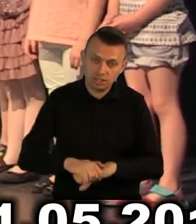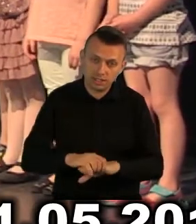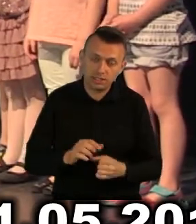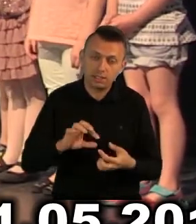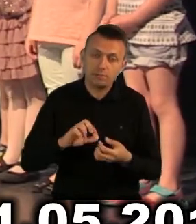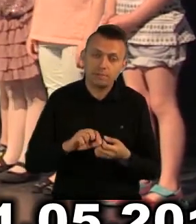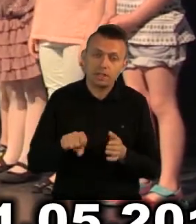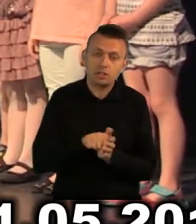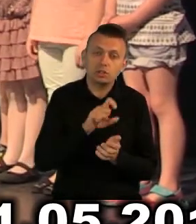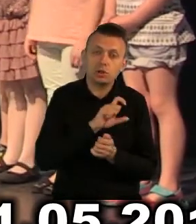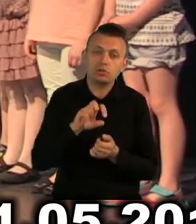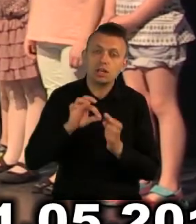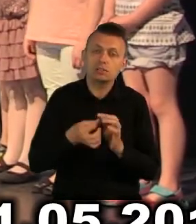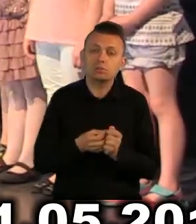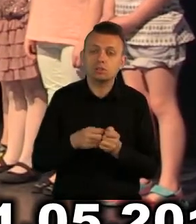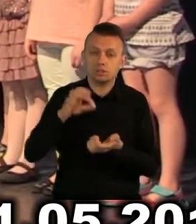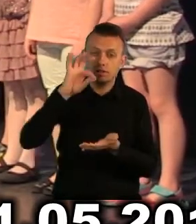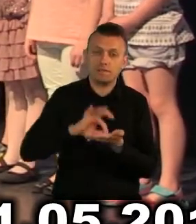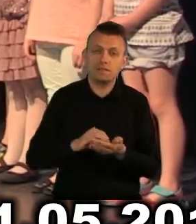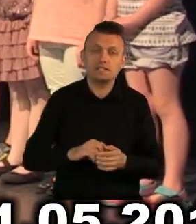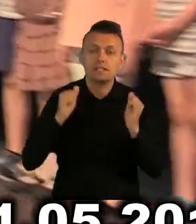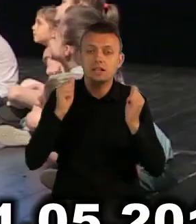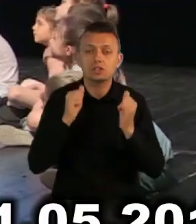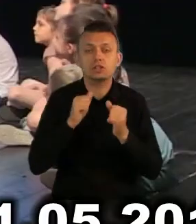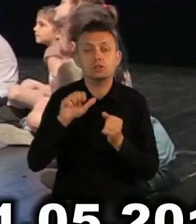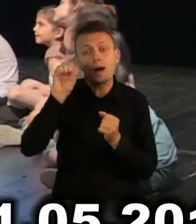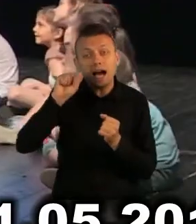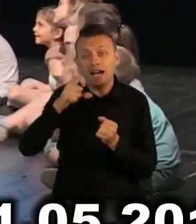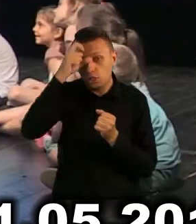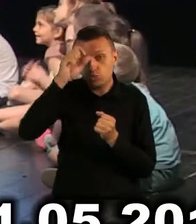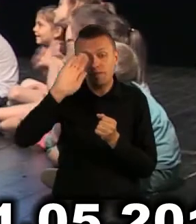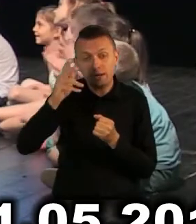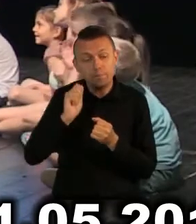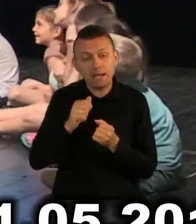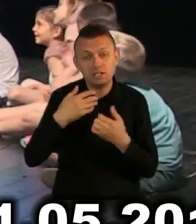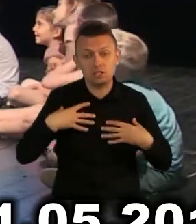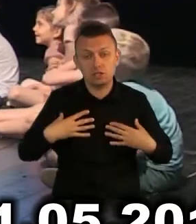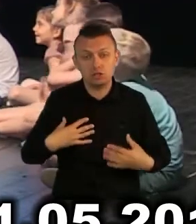póki starczy sił, a ten człowiek będzie żył. No to